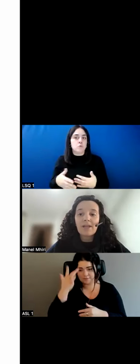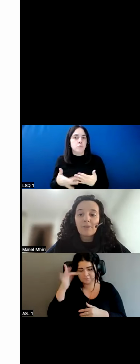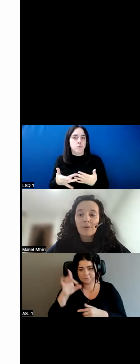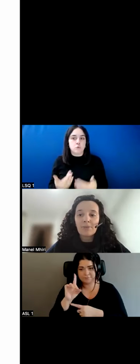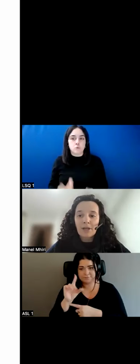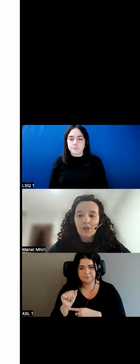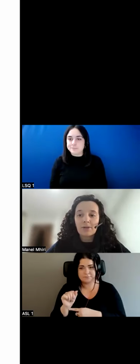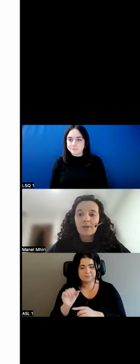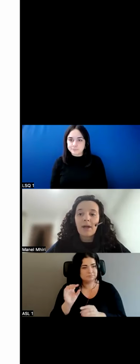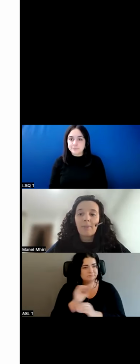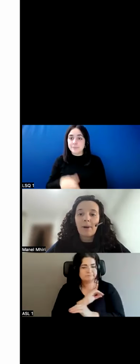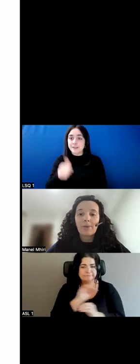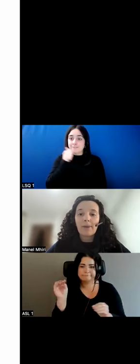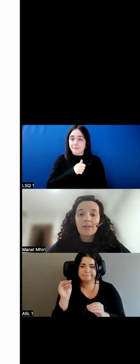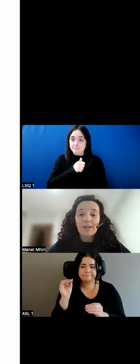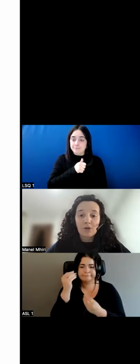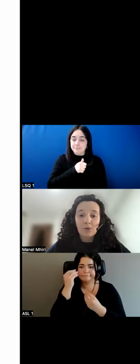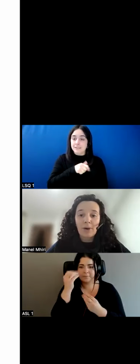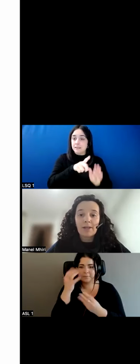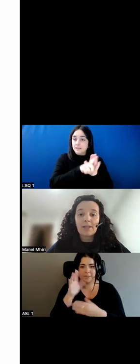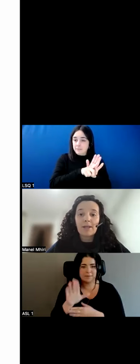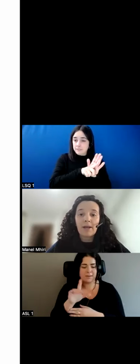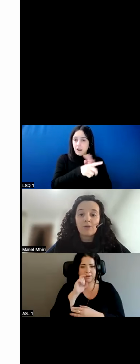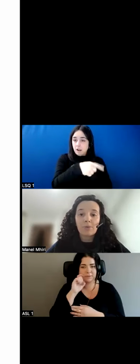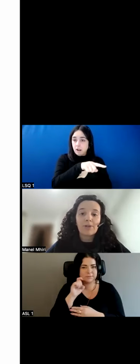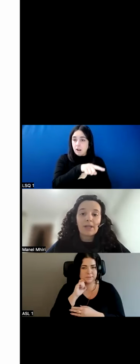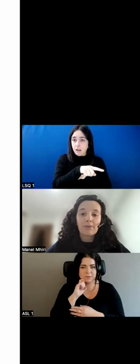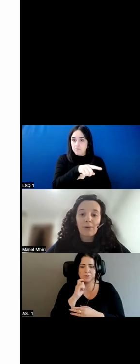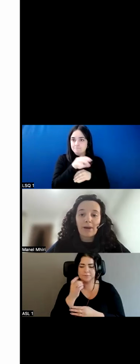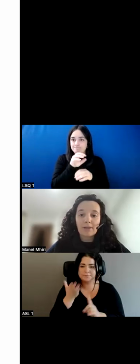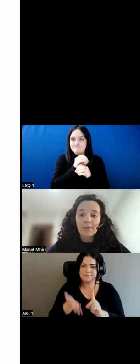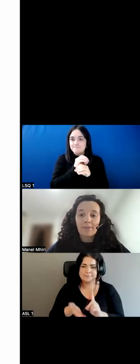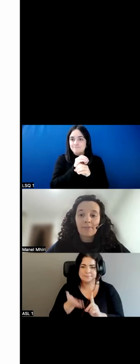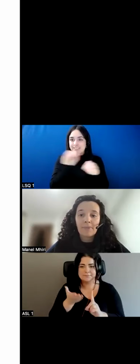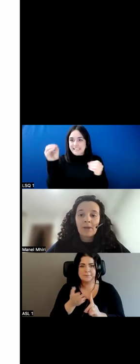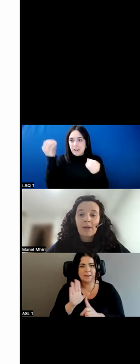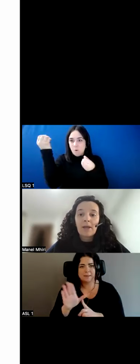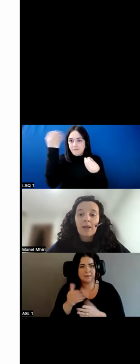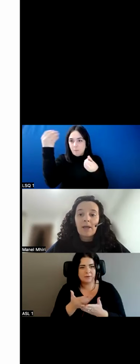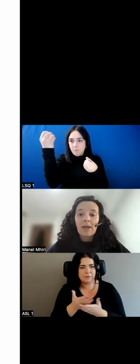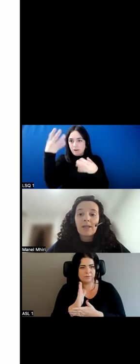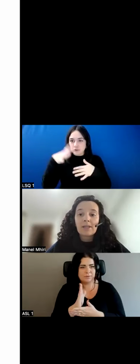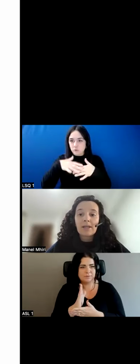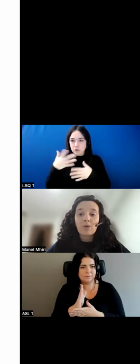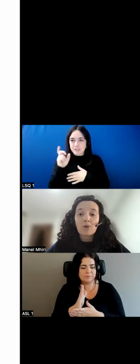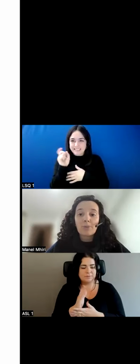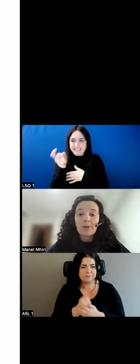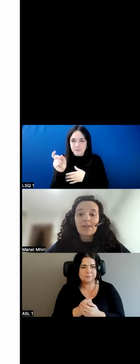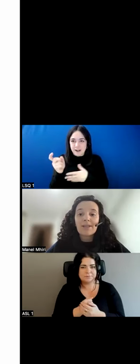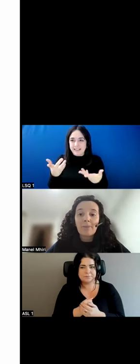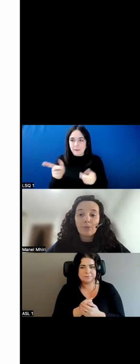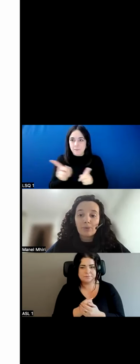Les femmes ayant une déficience intellectuelle n'ont absolument aucun renseignement par rapport à la sexualité et leurs droits en termes de